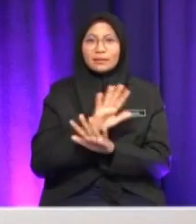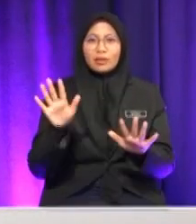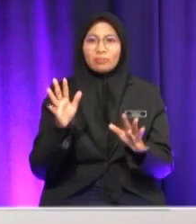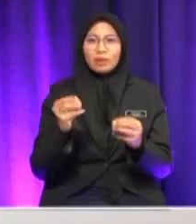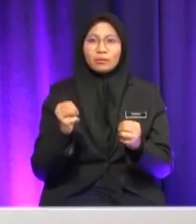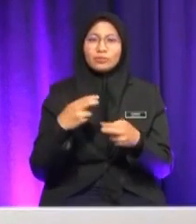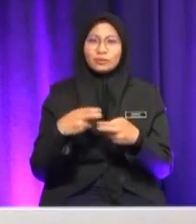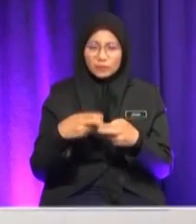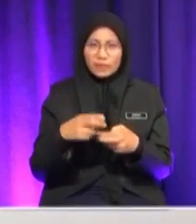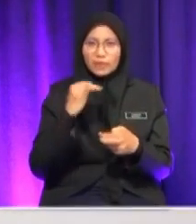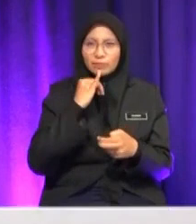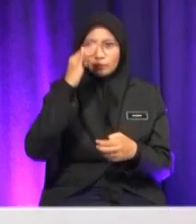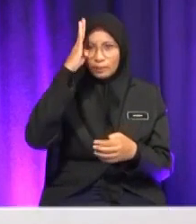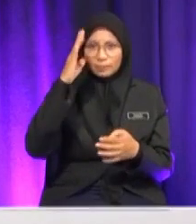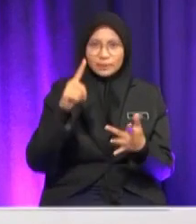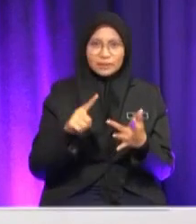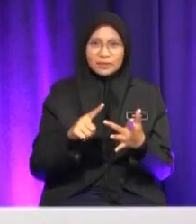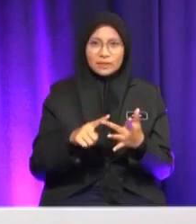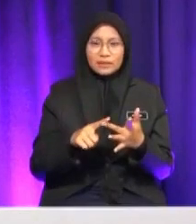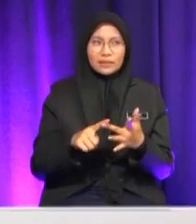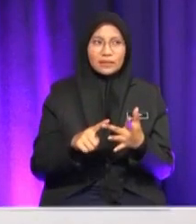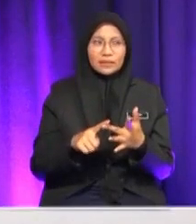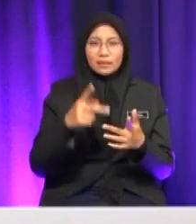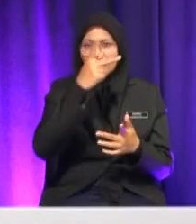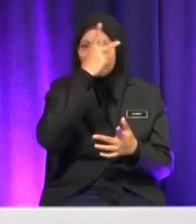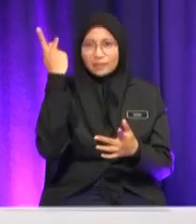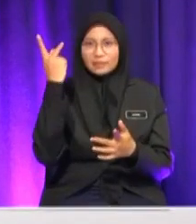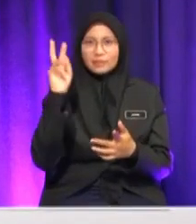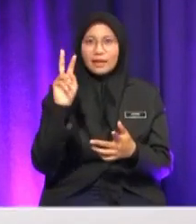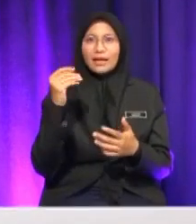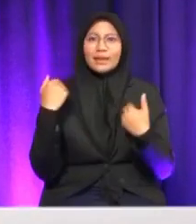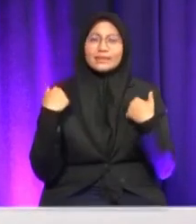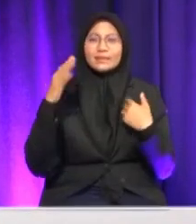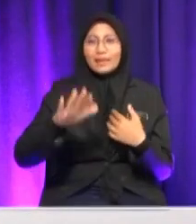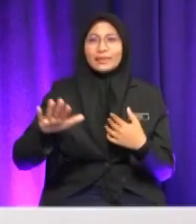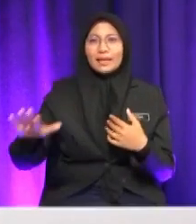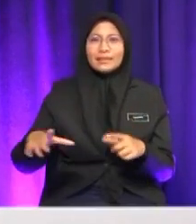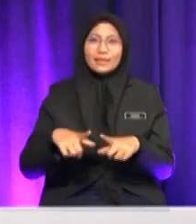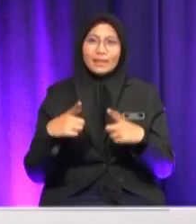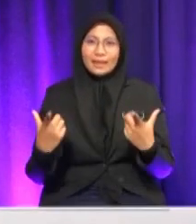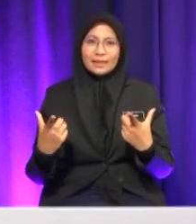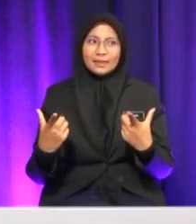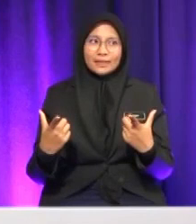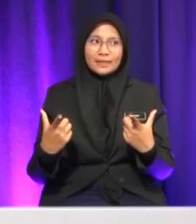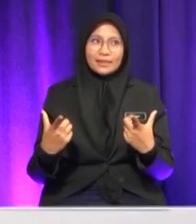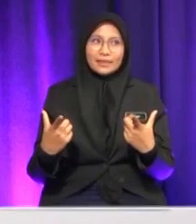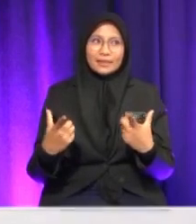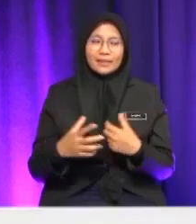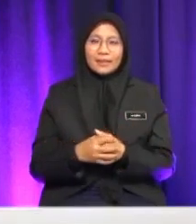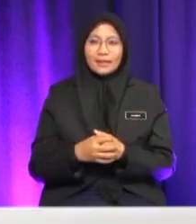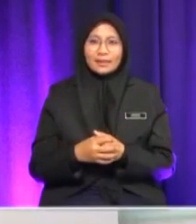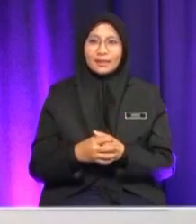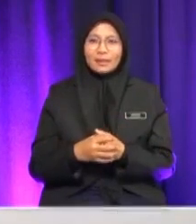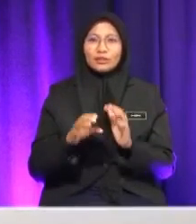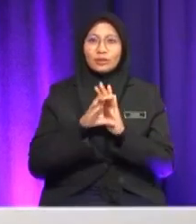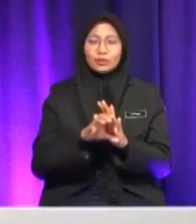anak, like some have two, some have three. So dia orang tak boleh nak cover up untuk semua anak mereka. At least they can give 50% and you can give 50%. And